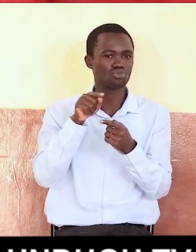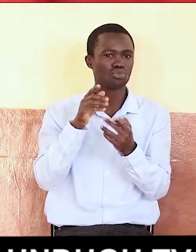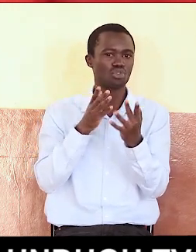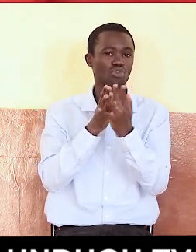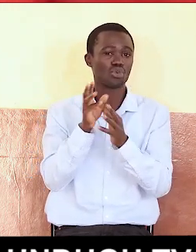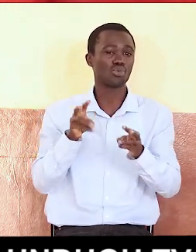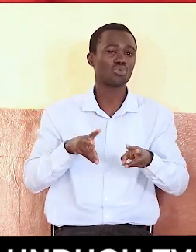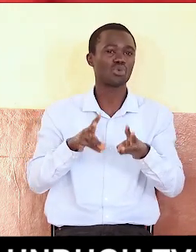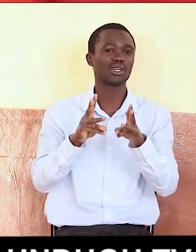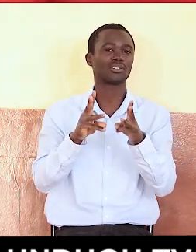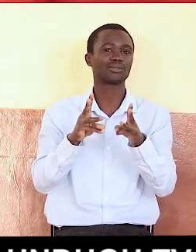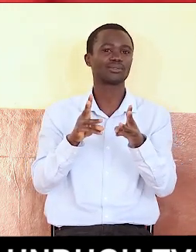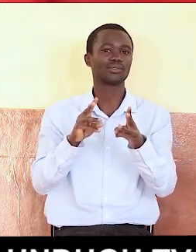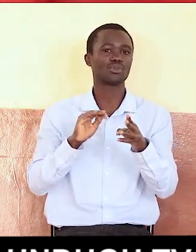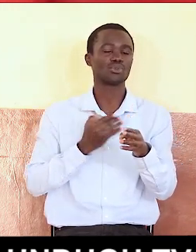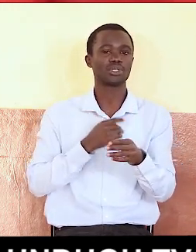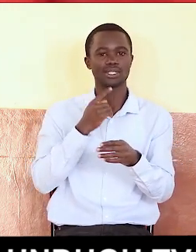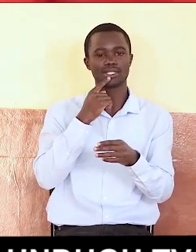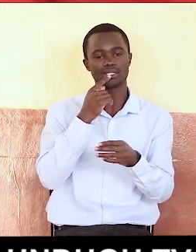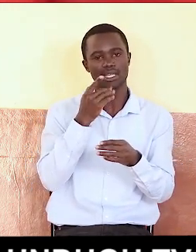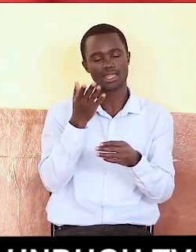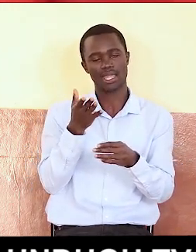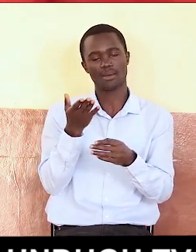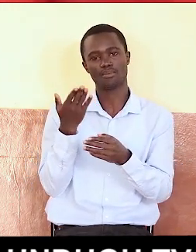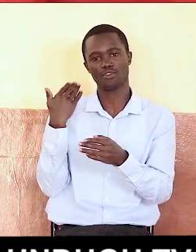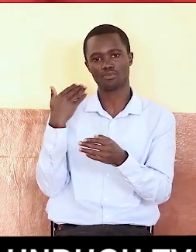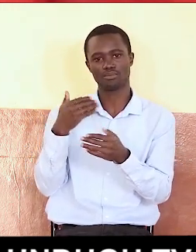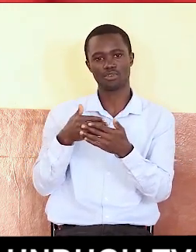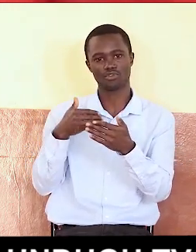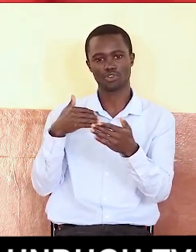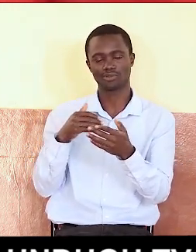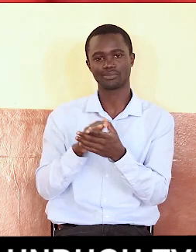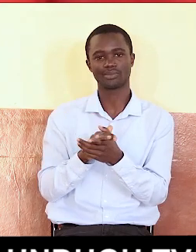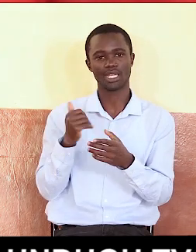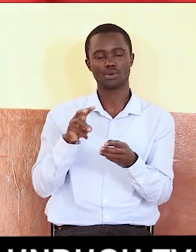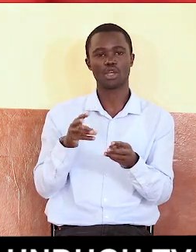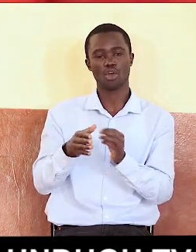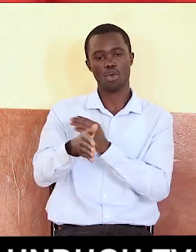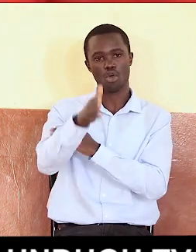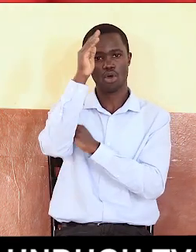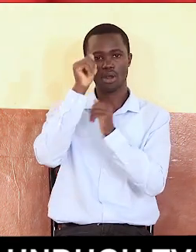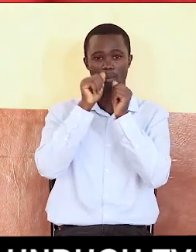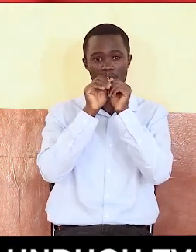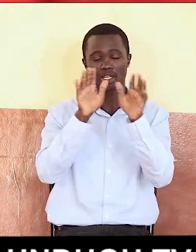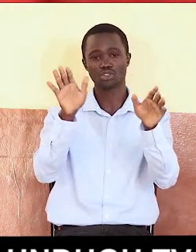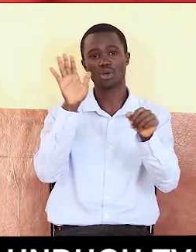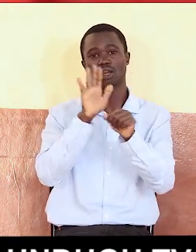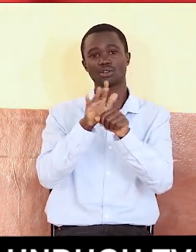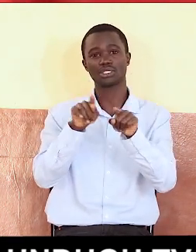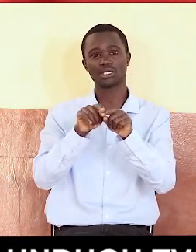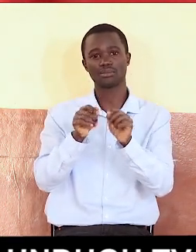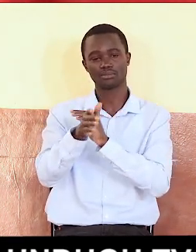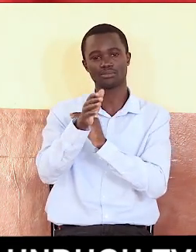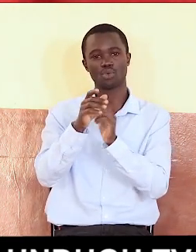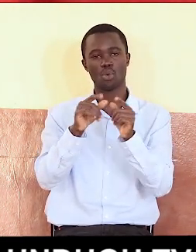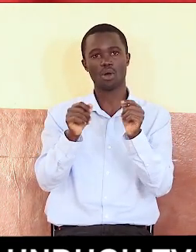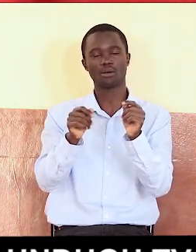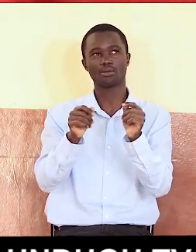ambao tumesema hapo awali. Otherwise Bwana abariki sana na Bwana habariki neno